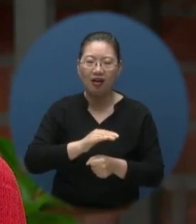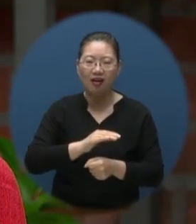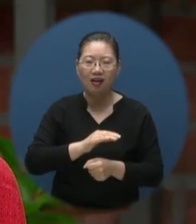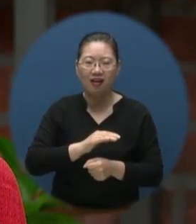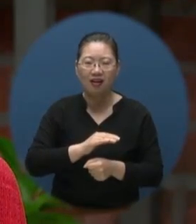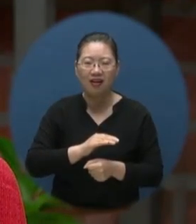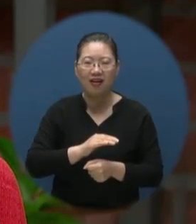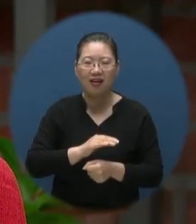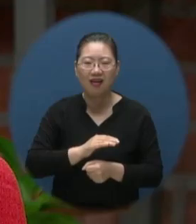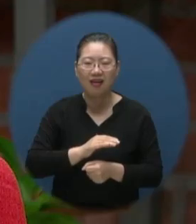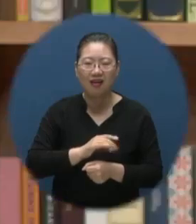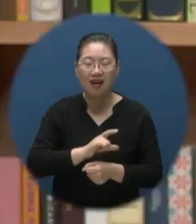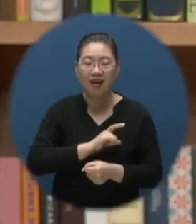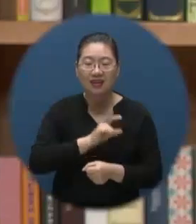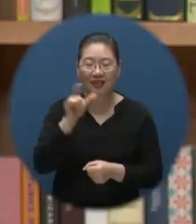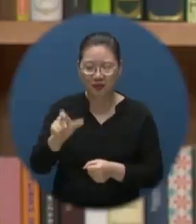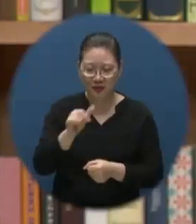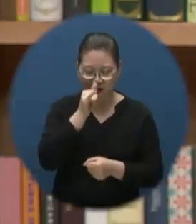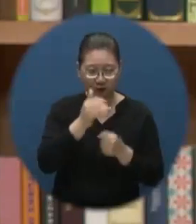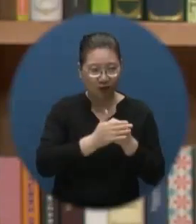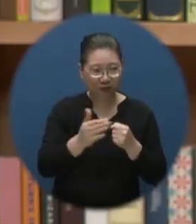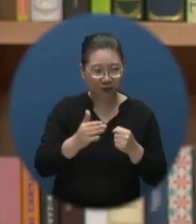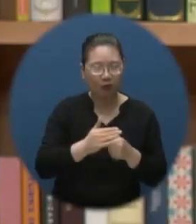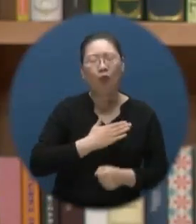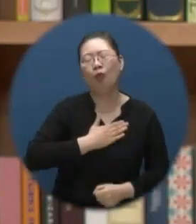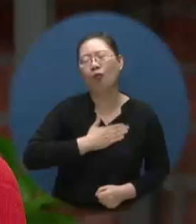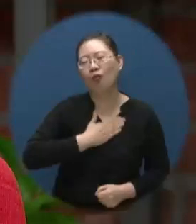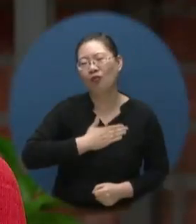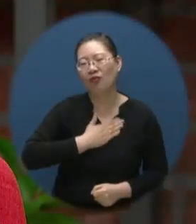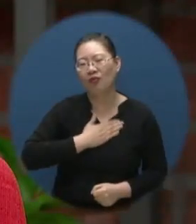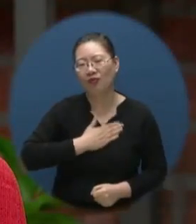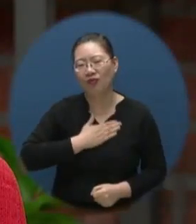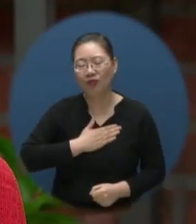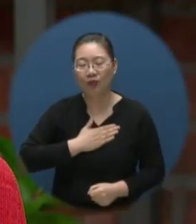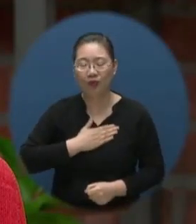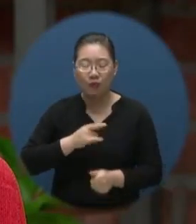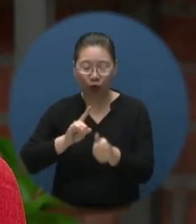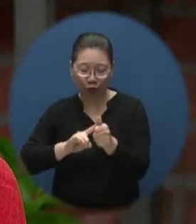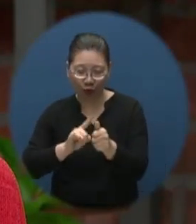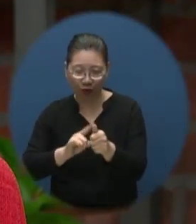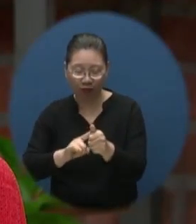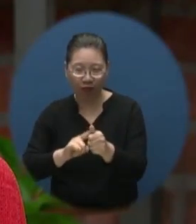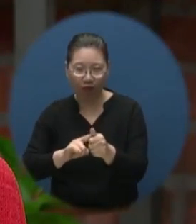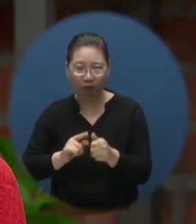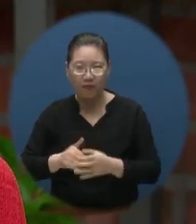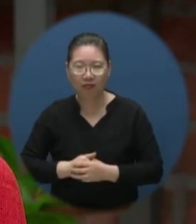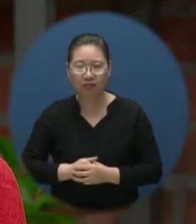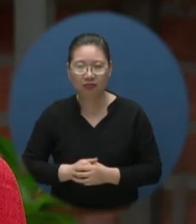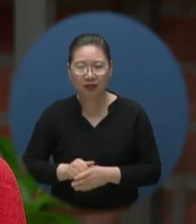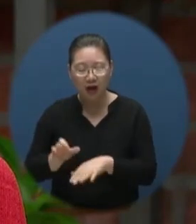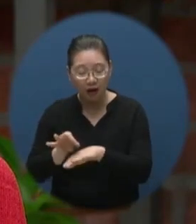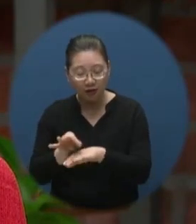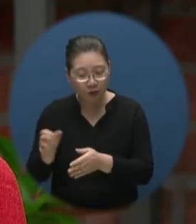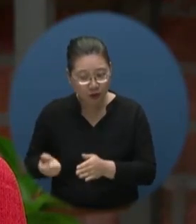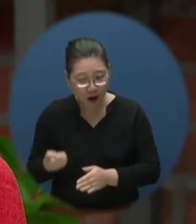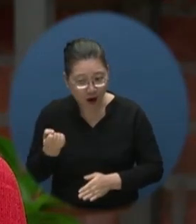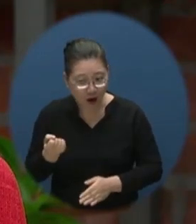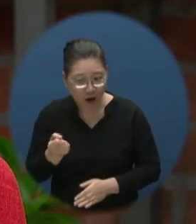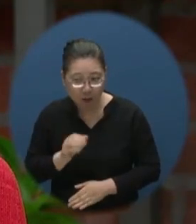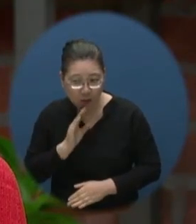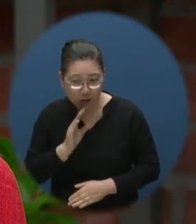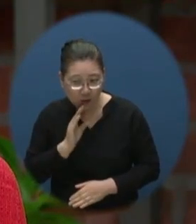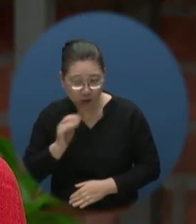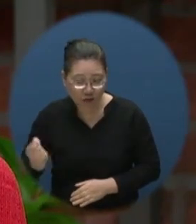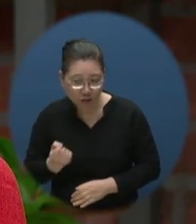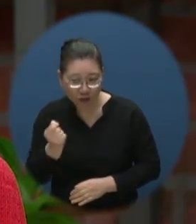악취방처 이렇게 이름이 나 있잖아요. 알겠어요. 알겠어요. 그러니까 그 사람이 침 가졌냐 그래서